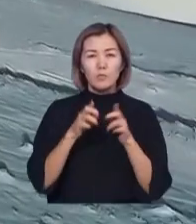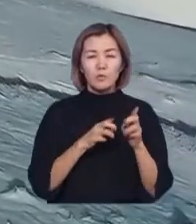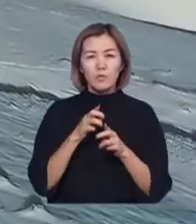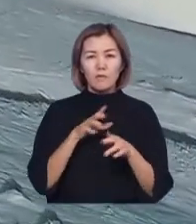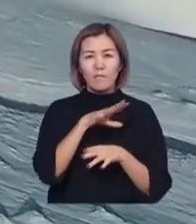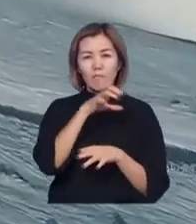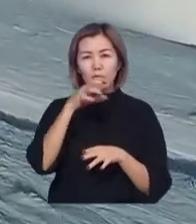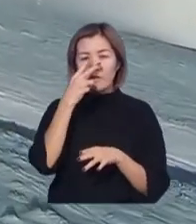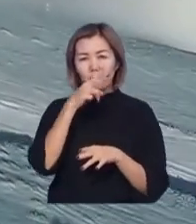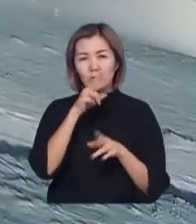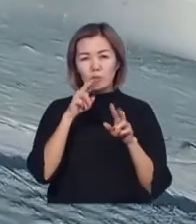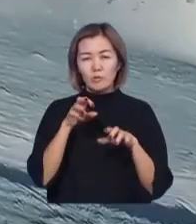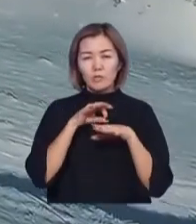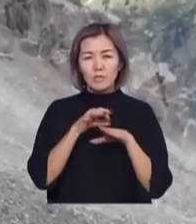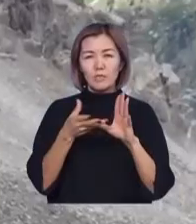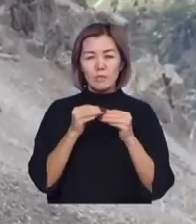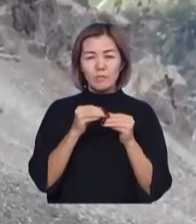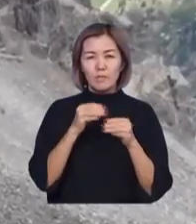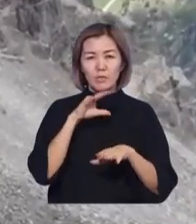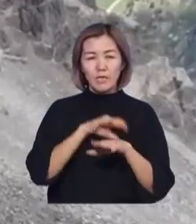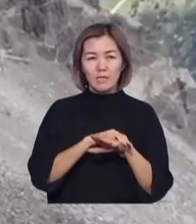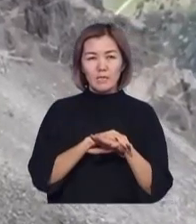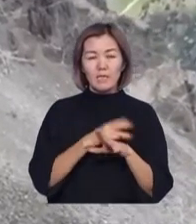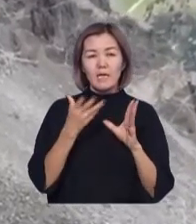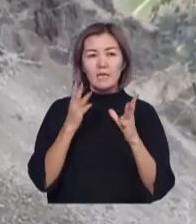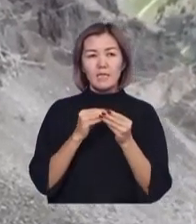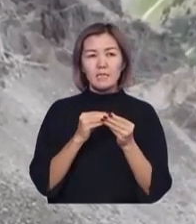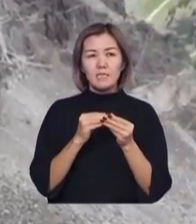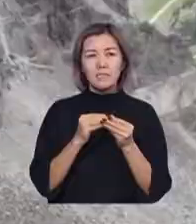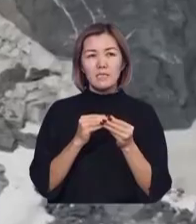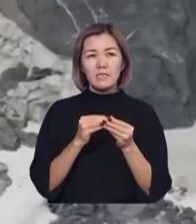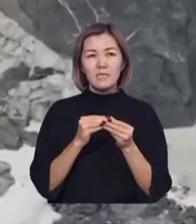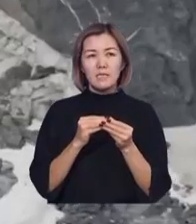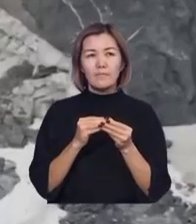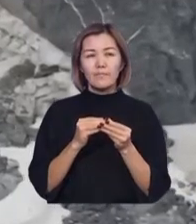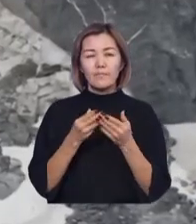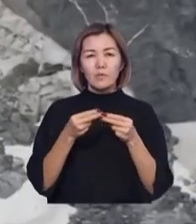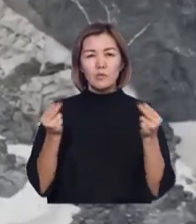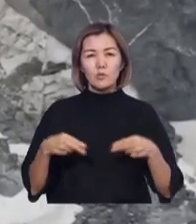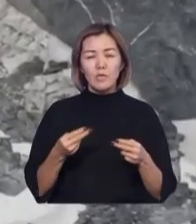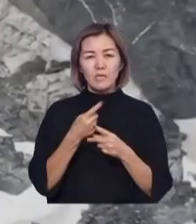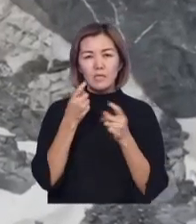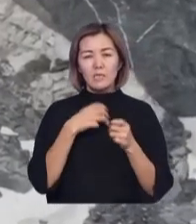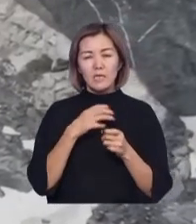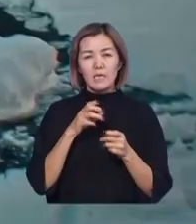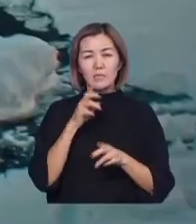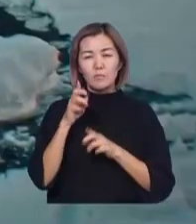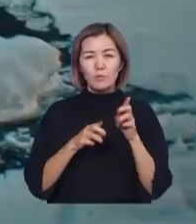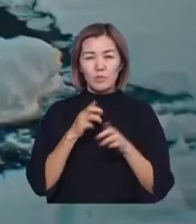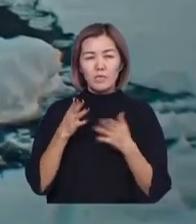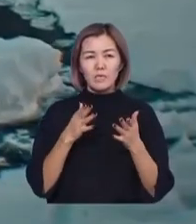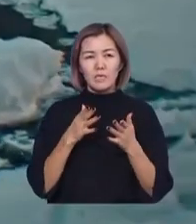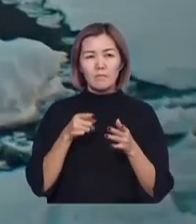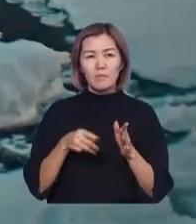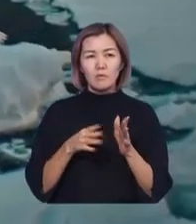пайлана отырып жүргізілген жаңа зерттеу барысында алынған. Нәтижелері Nature Geoscience журналында жарияланды. Спутниктік деректермен зерттеу